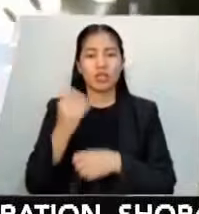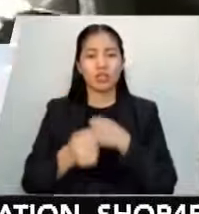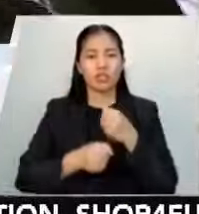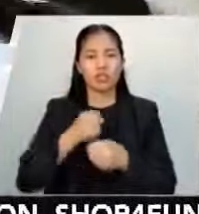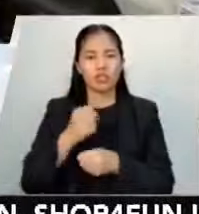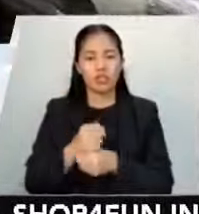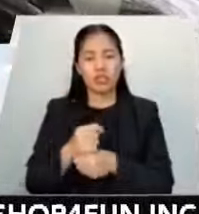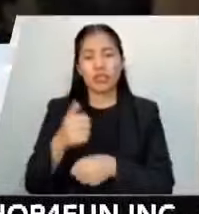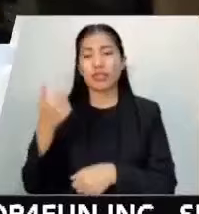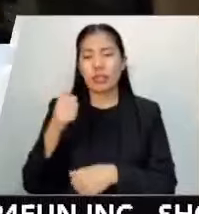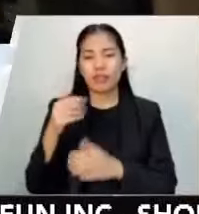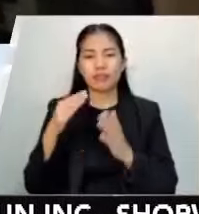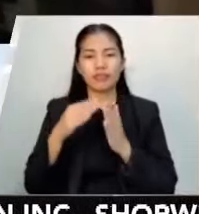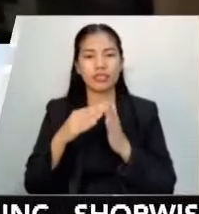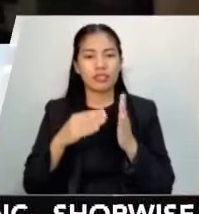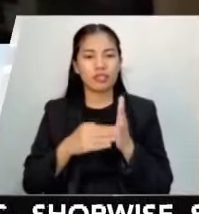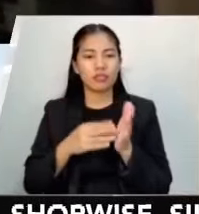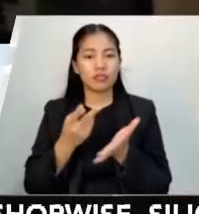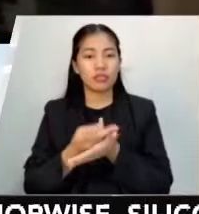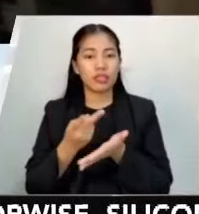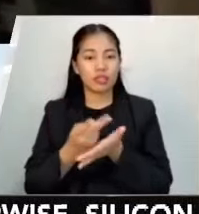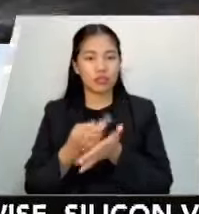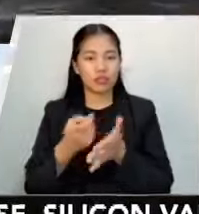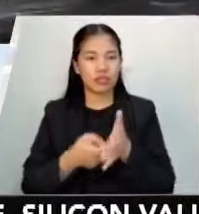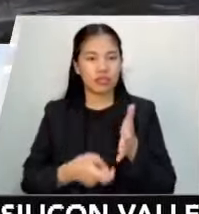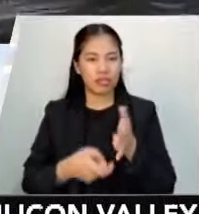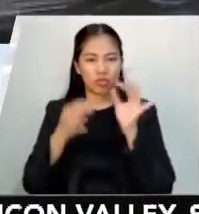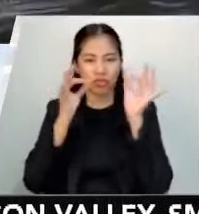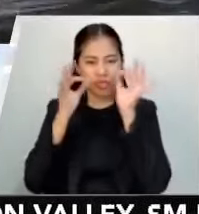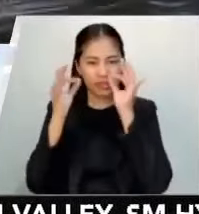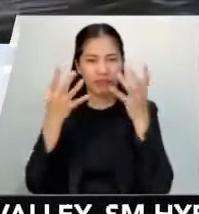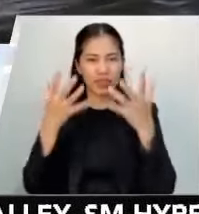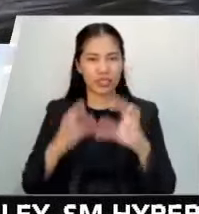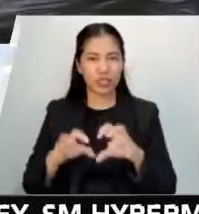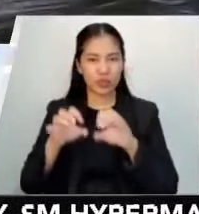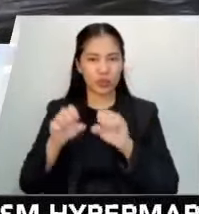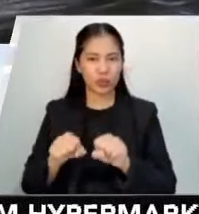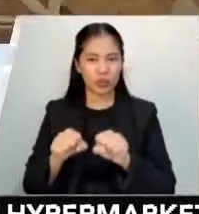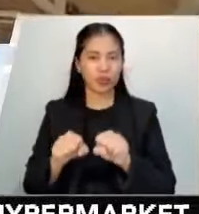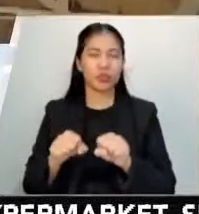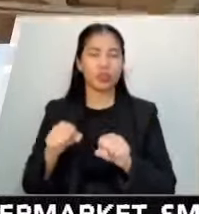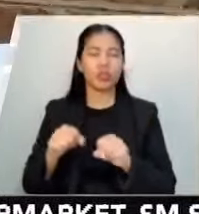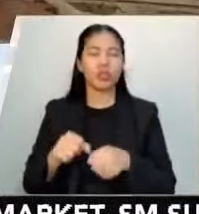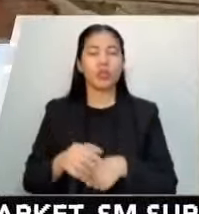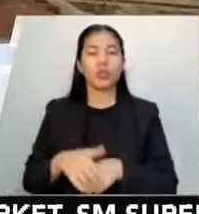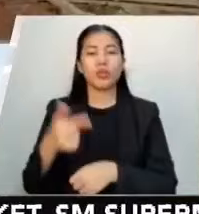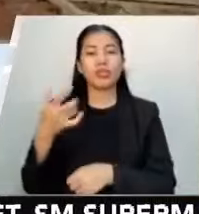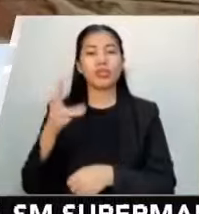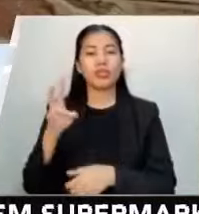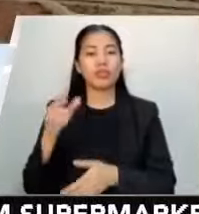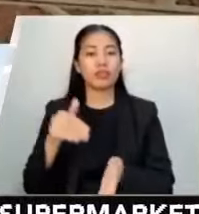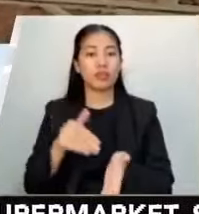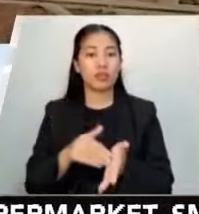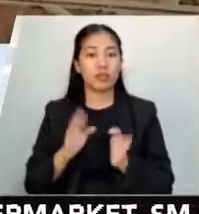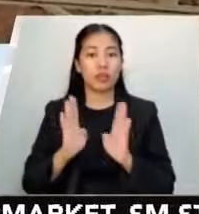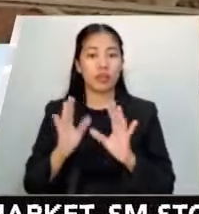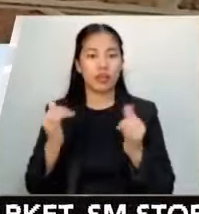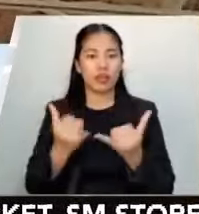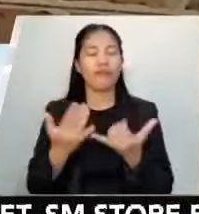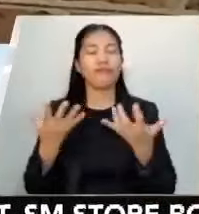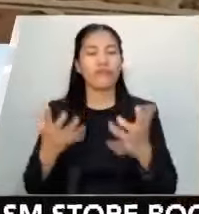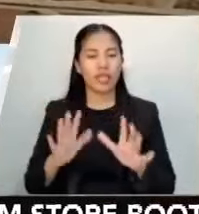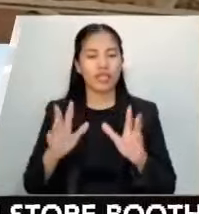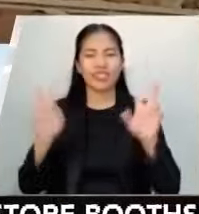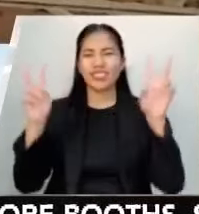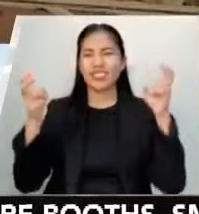billion pesos na halaga ng ilegal na droga ang nakumpiska. 27,000 na barangay rin daw ang cleared na o malinis na ngayon